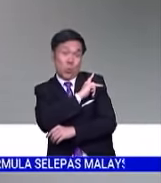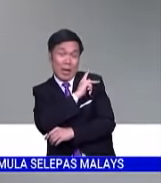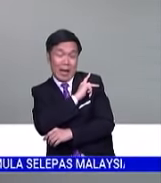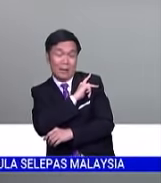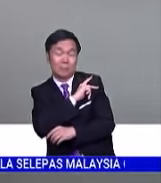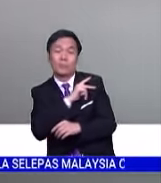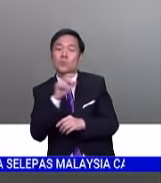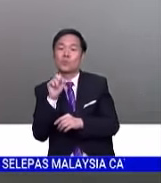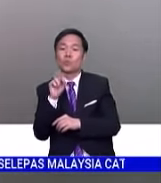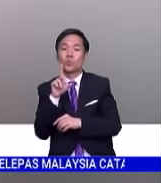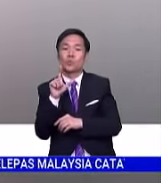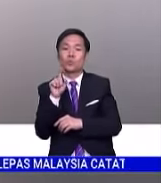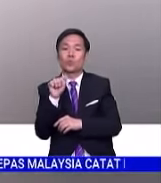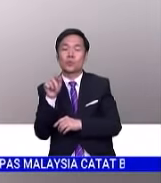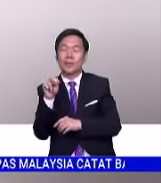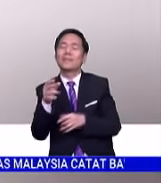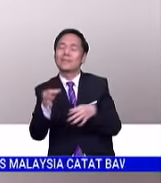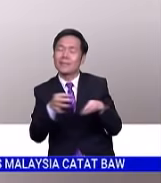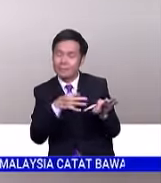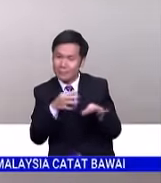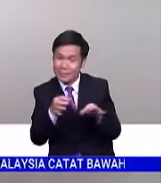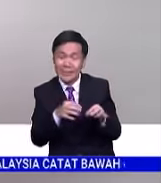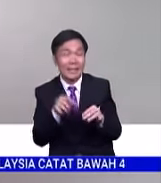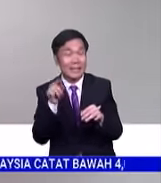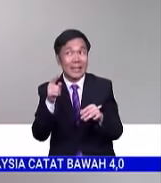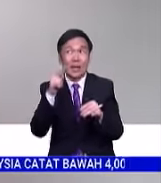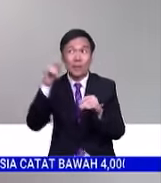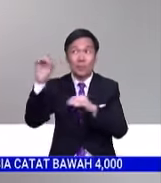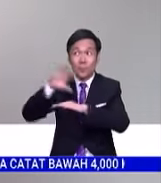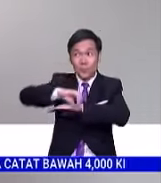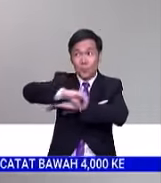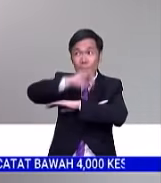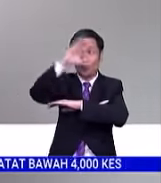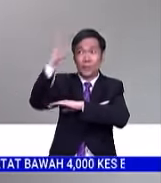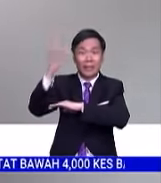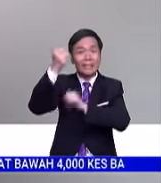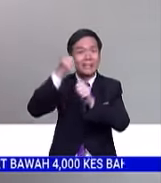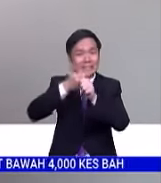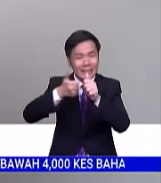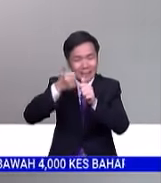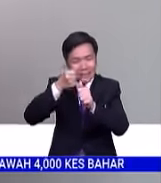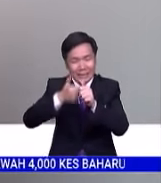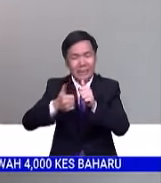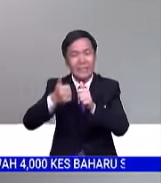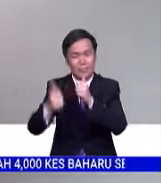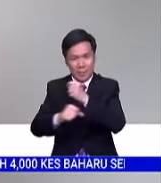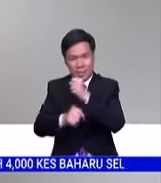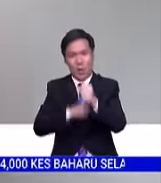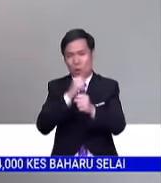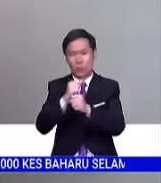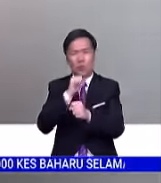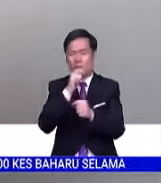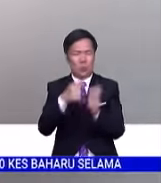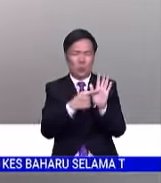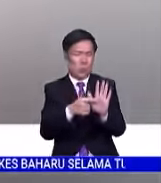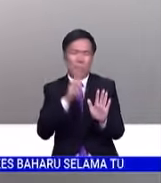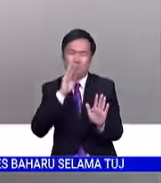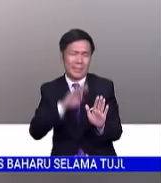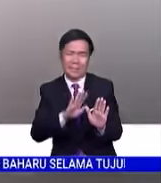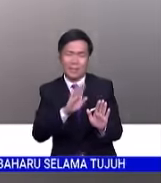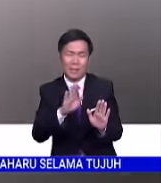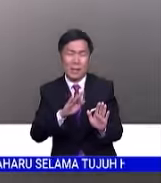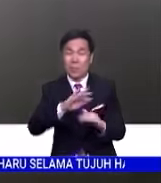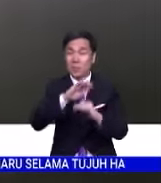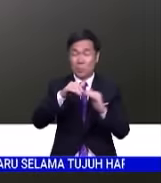Makassar, Hari Triwibowo menjelaskan fenomena itu berlaku setiap tahun dan bukan petanda bencana buruk. Ia disebut suatu gerakan